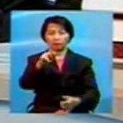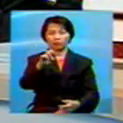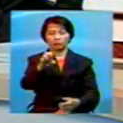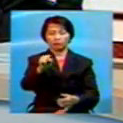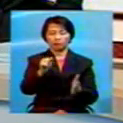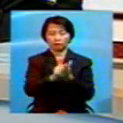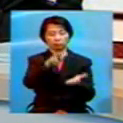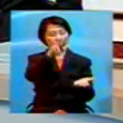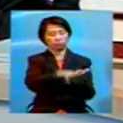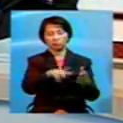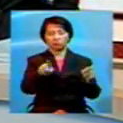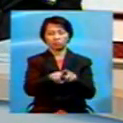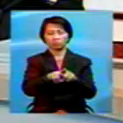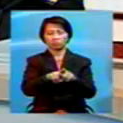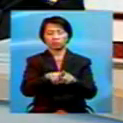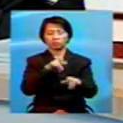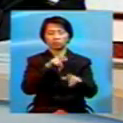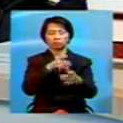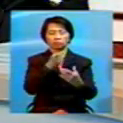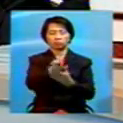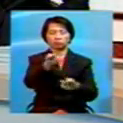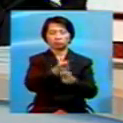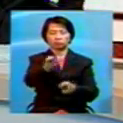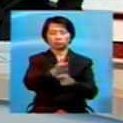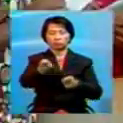kes diklasifikasikan sebagai Buli